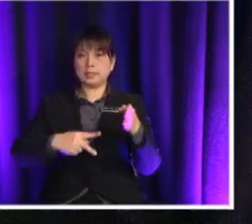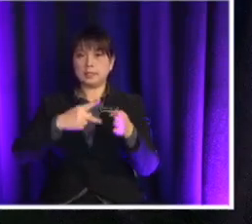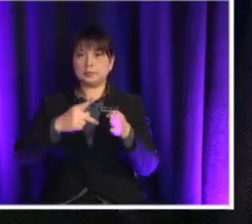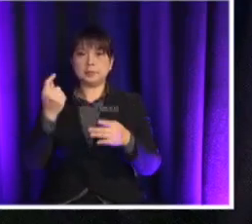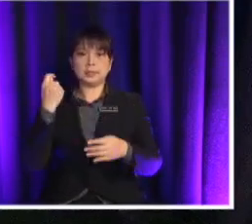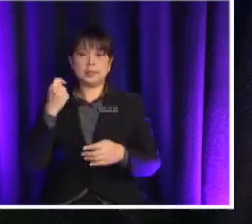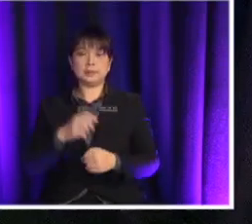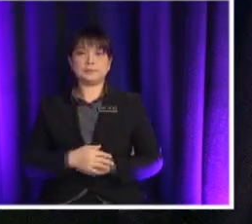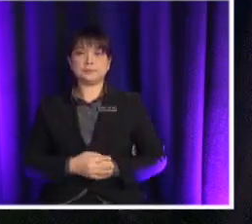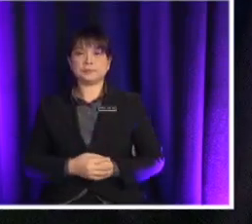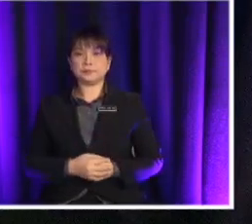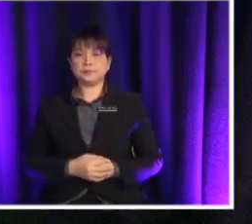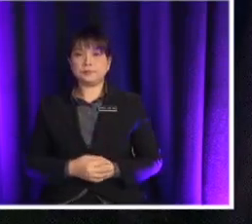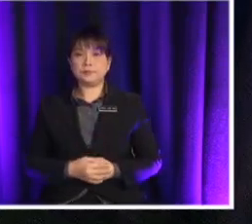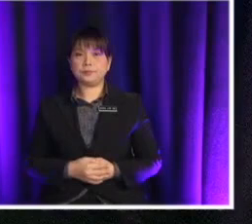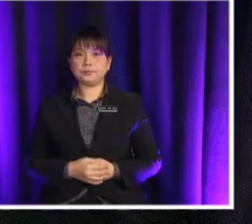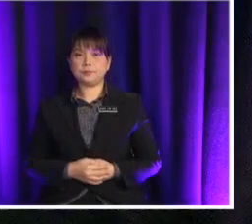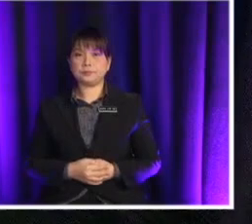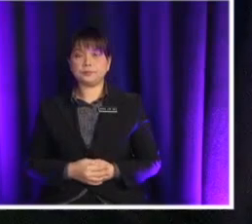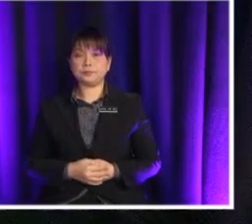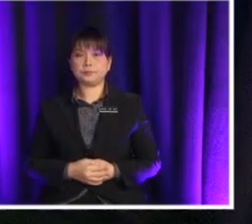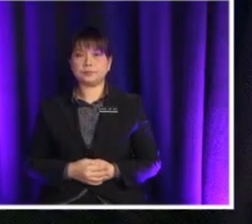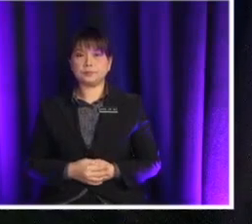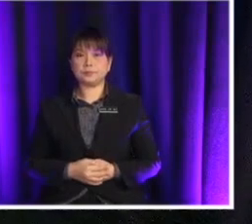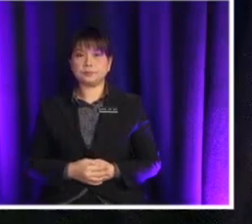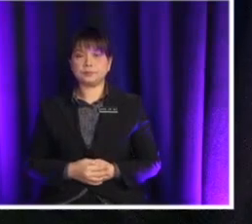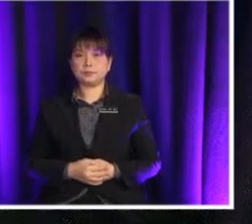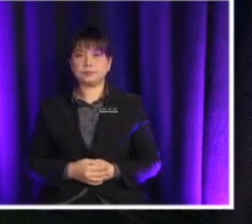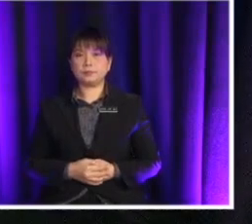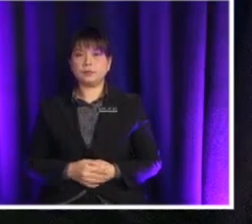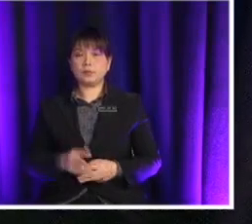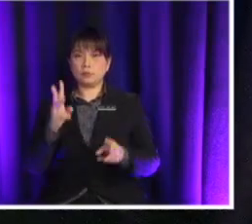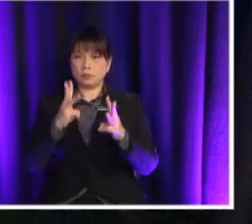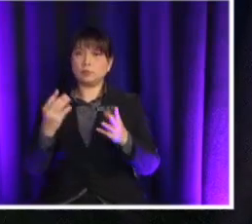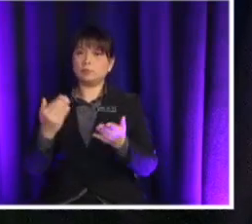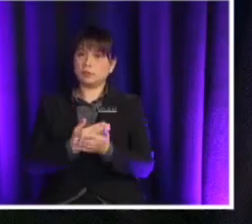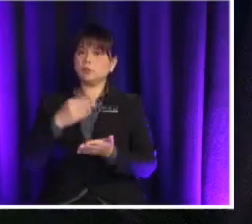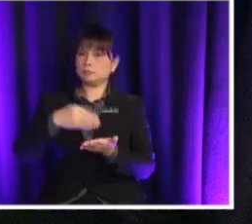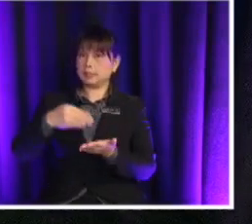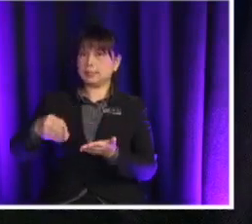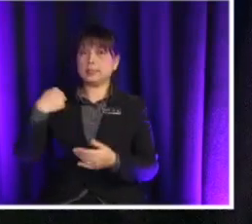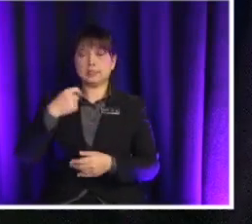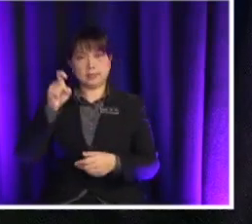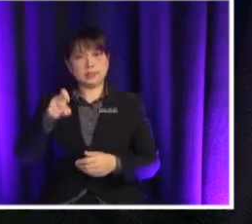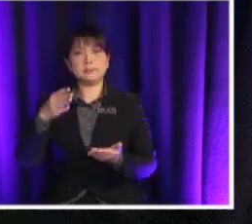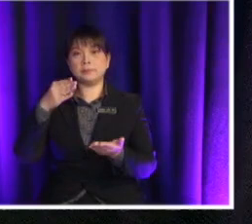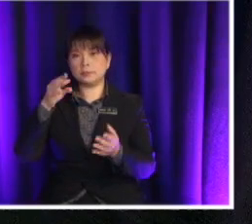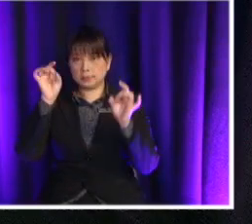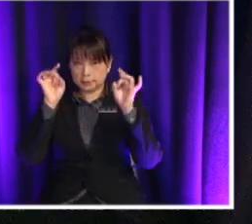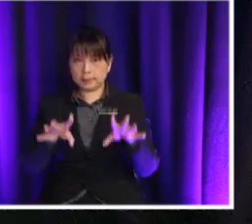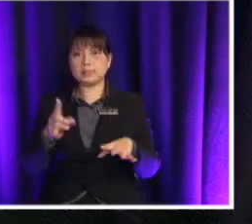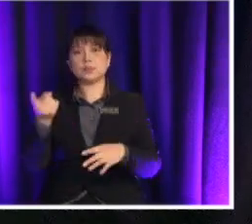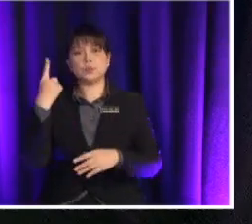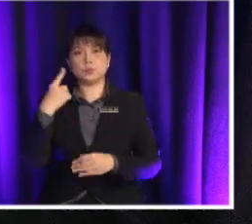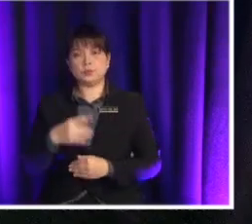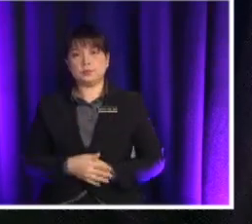tadi macam biasa kabel kita nak pasang ni walaupun kita kata kita baru beli ke baru pasang ke kita uji kan. Kita uji dulu. Kita uji kabel kita ni.